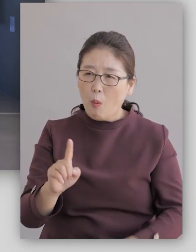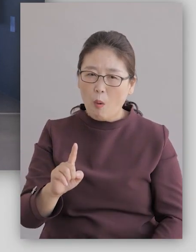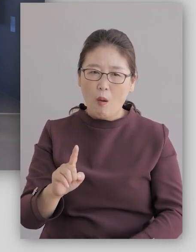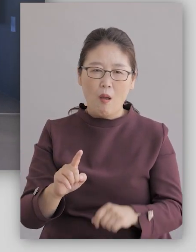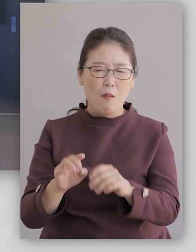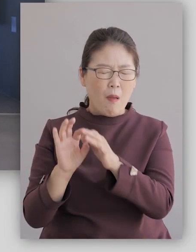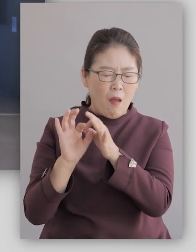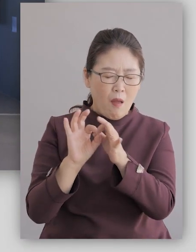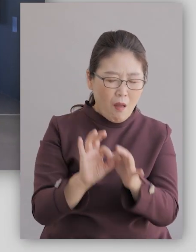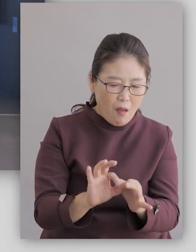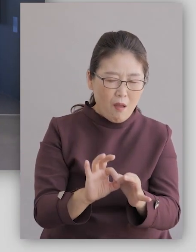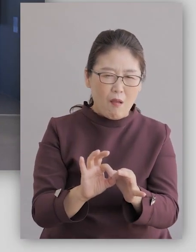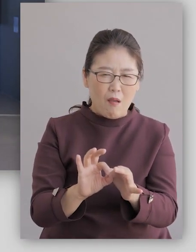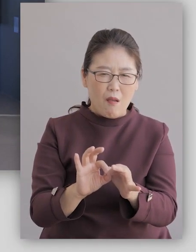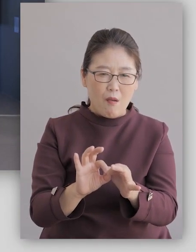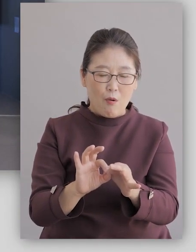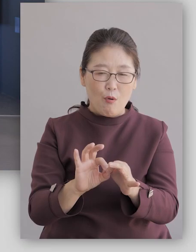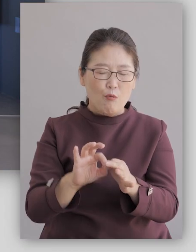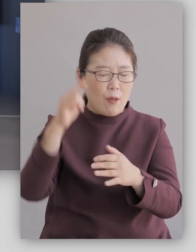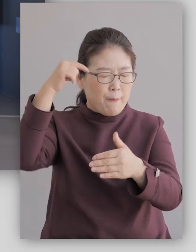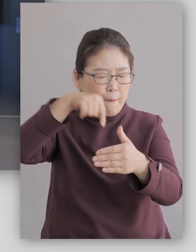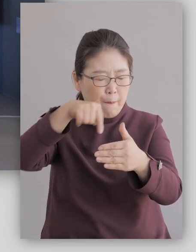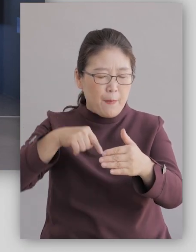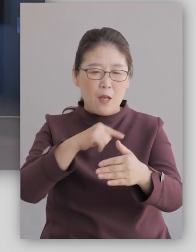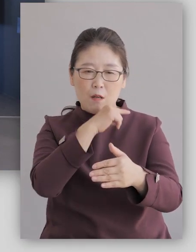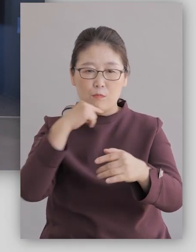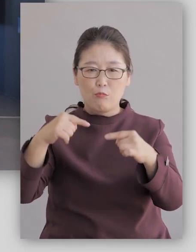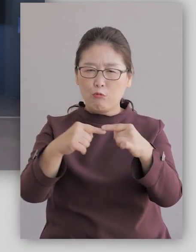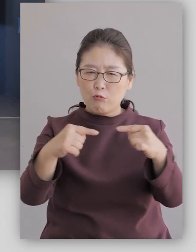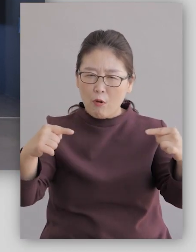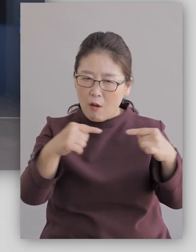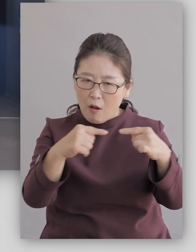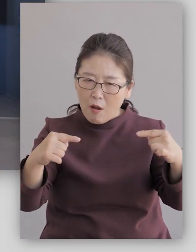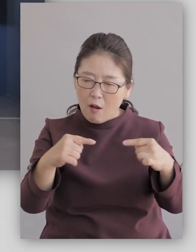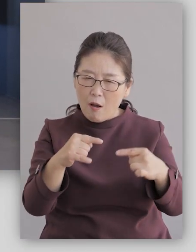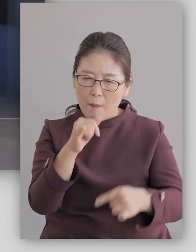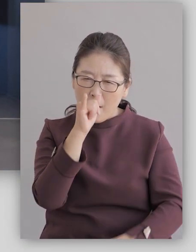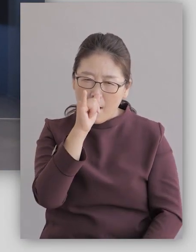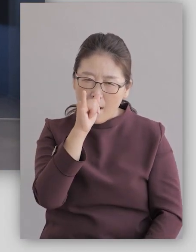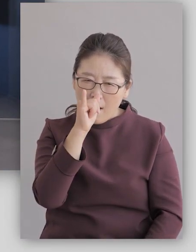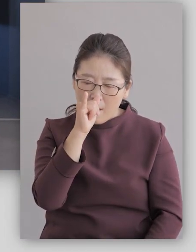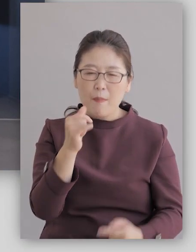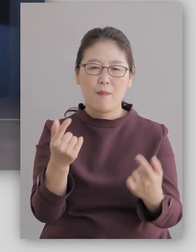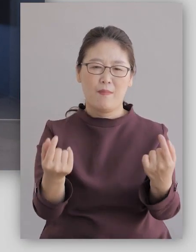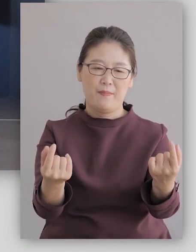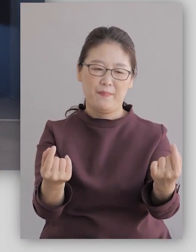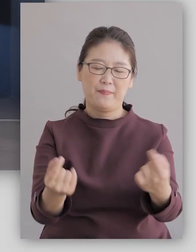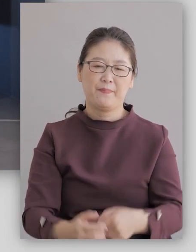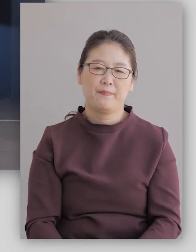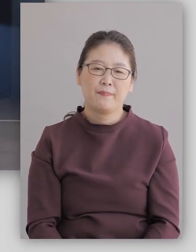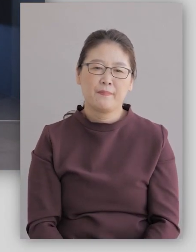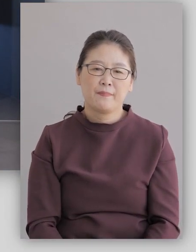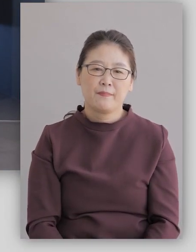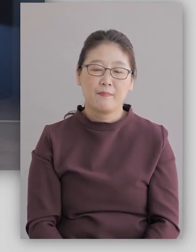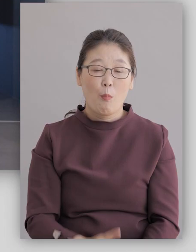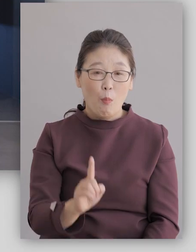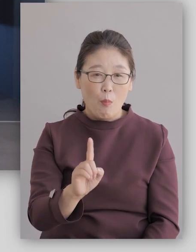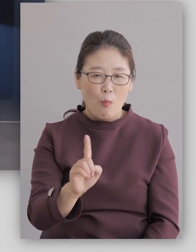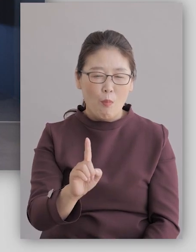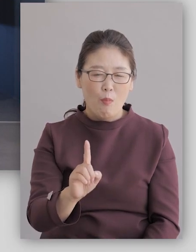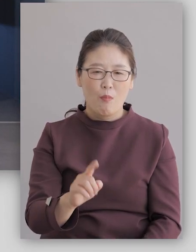쪽에 저렇게 붉은 선이 선명하게 그어져 있는 것은 아닐까 생각해 볼 필요가 있습니다. 왜냐하면